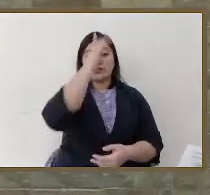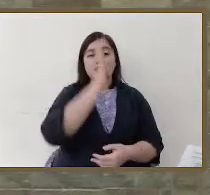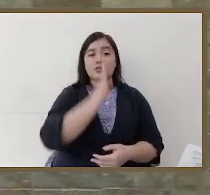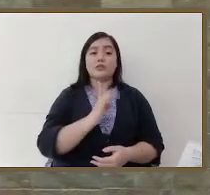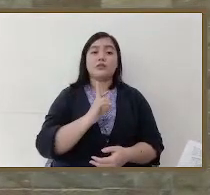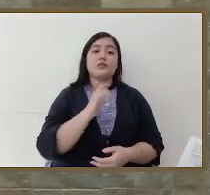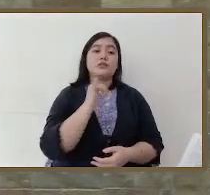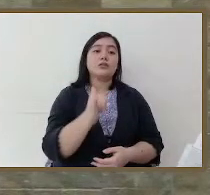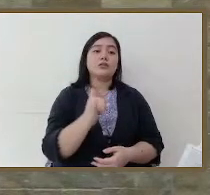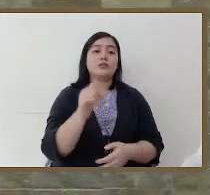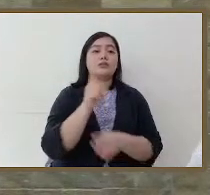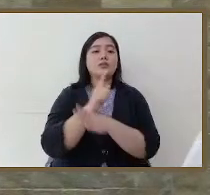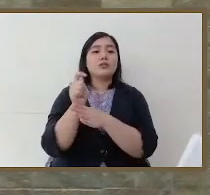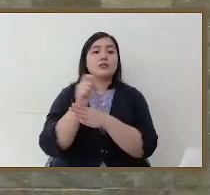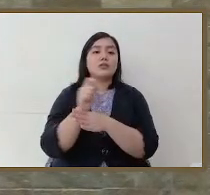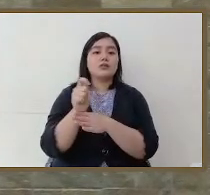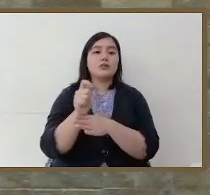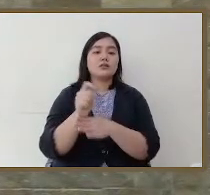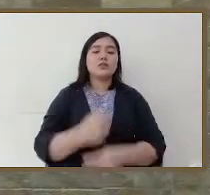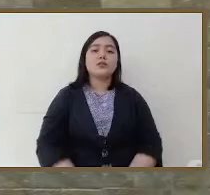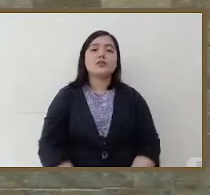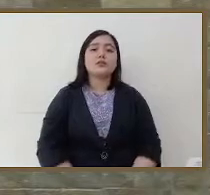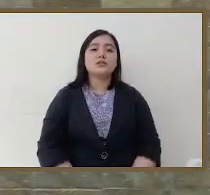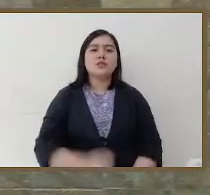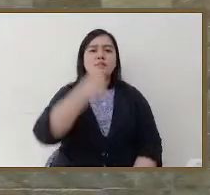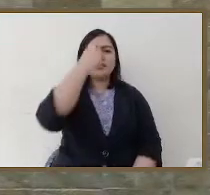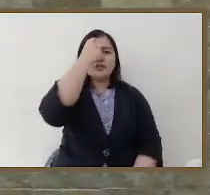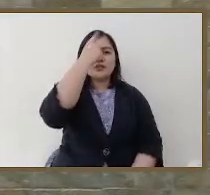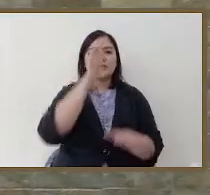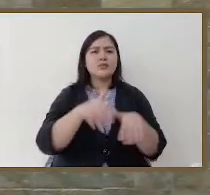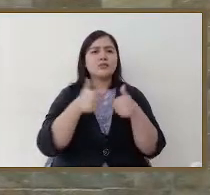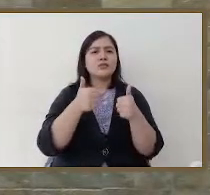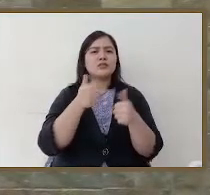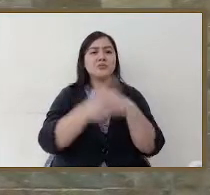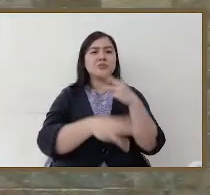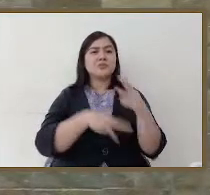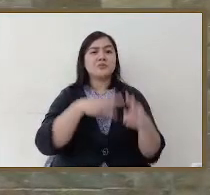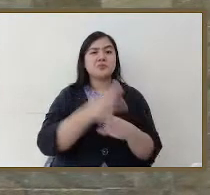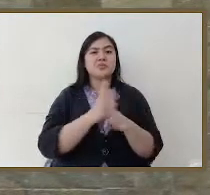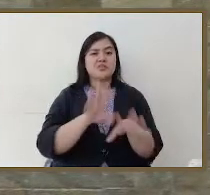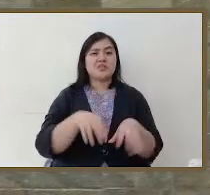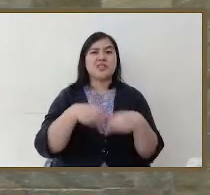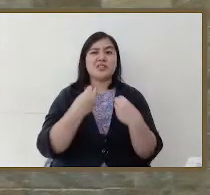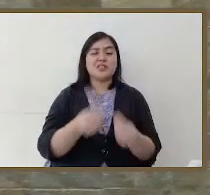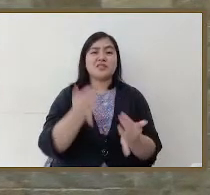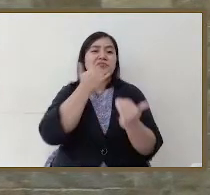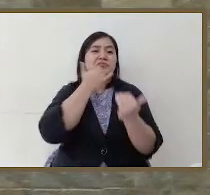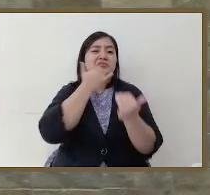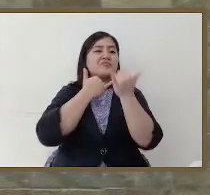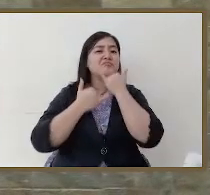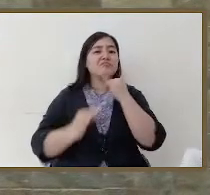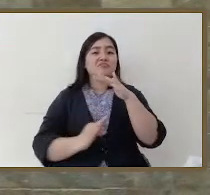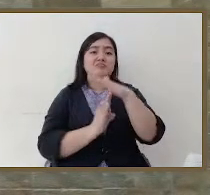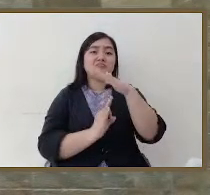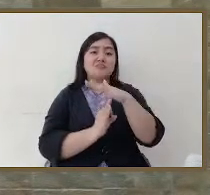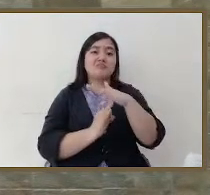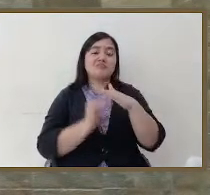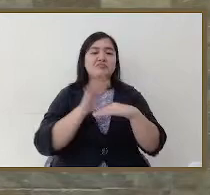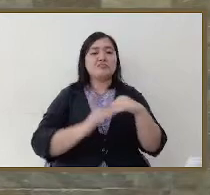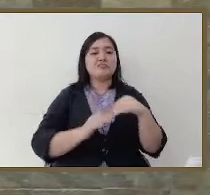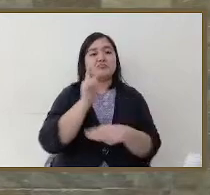You see that? Do you understand how the world set the standard for training our kids?